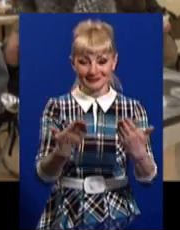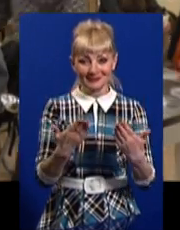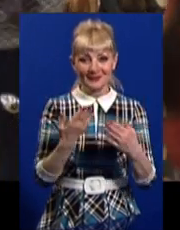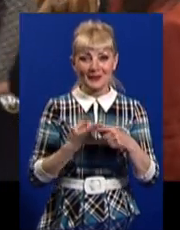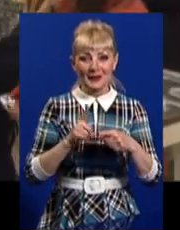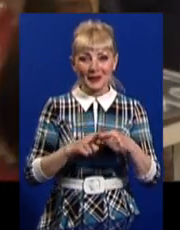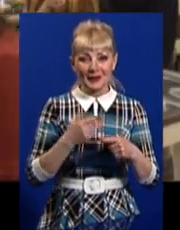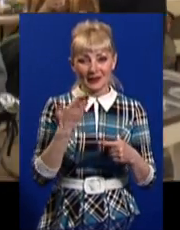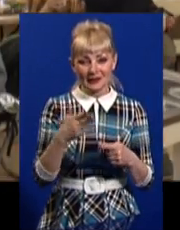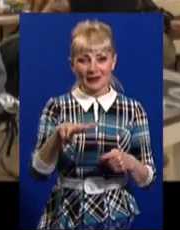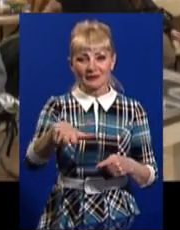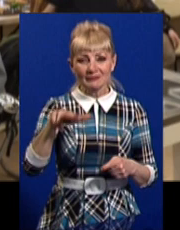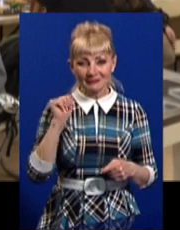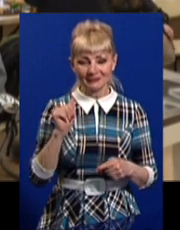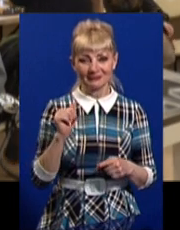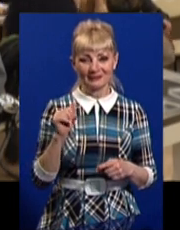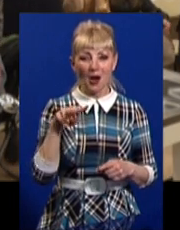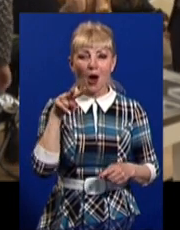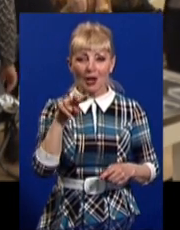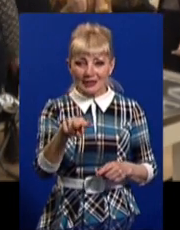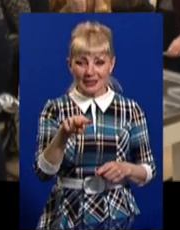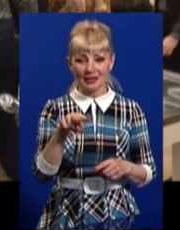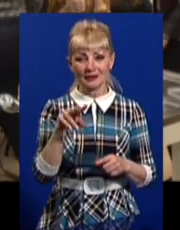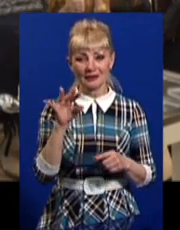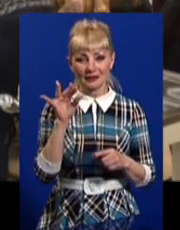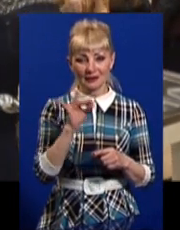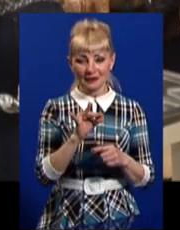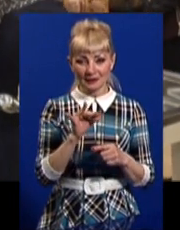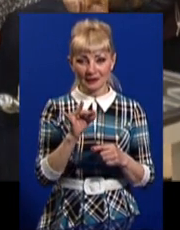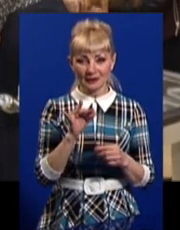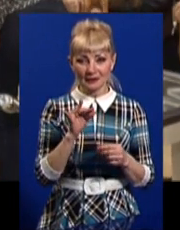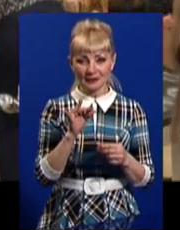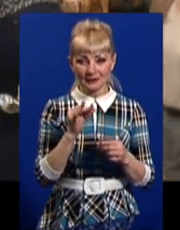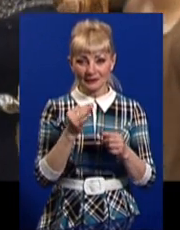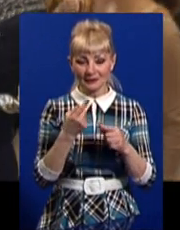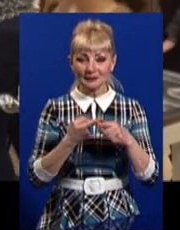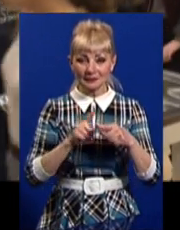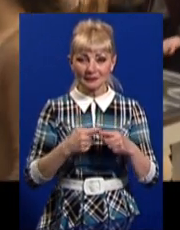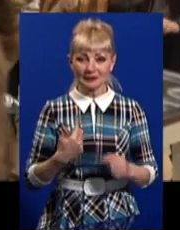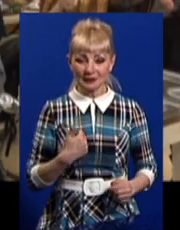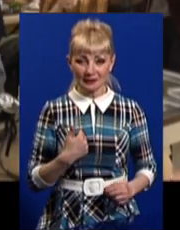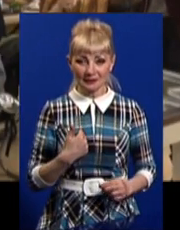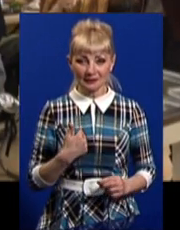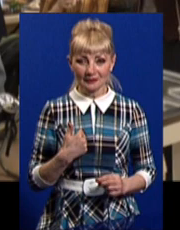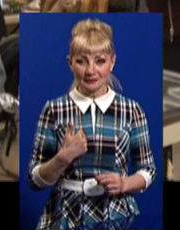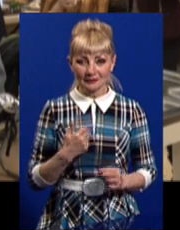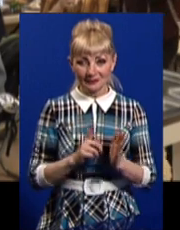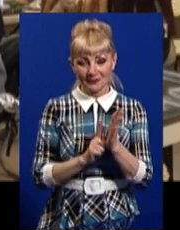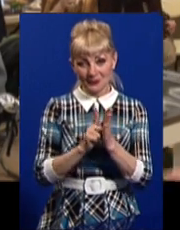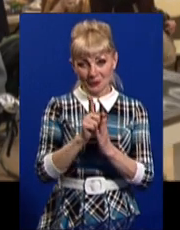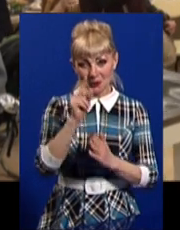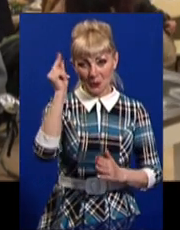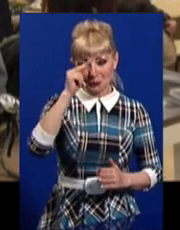і вимикачі, і розетки, і змішувачі. Тому я почала